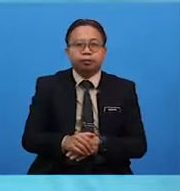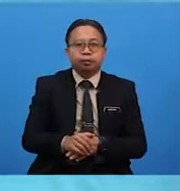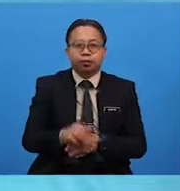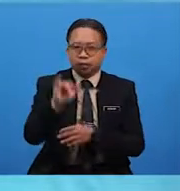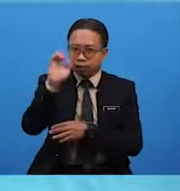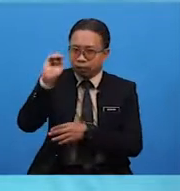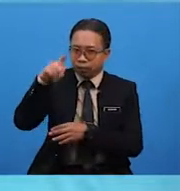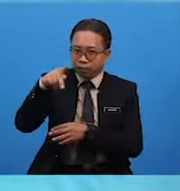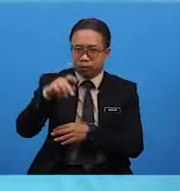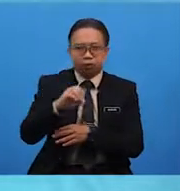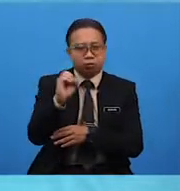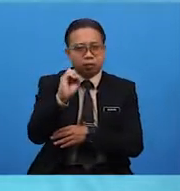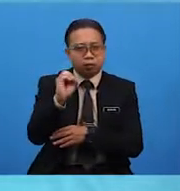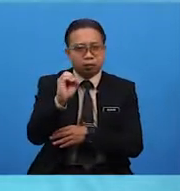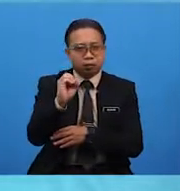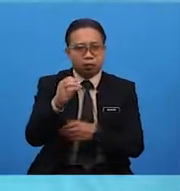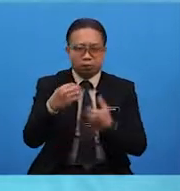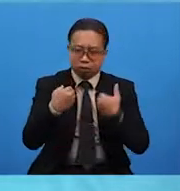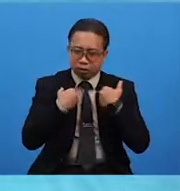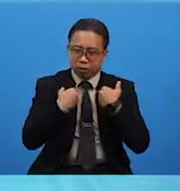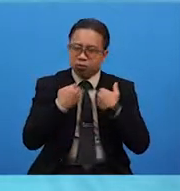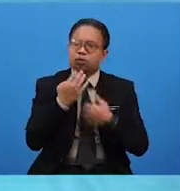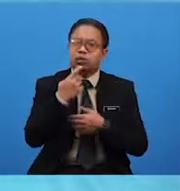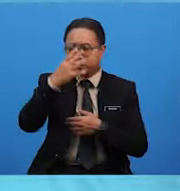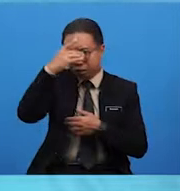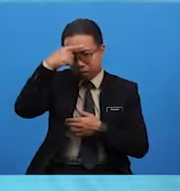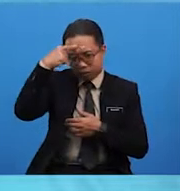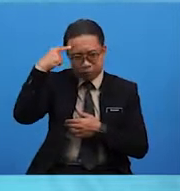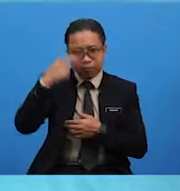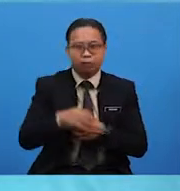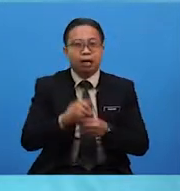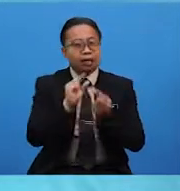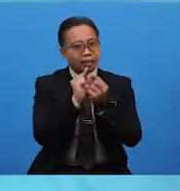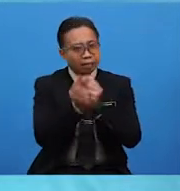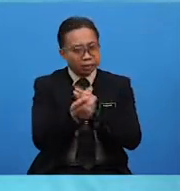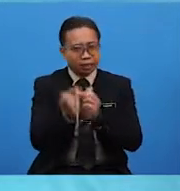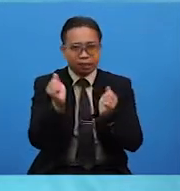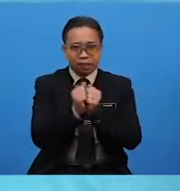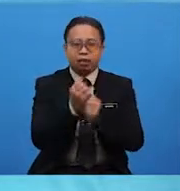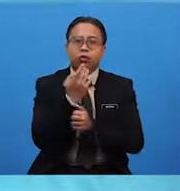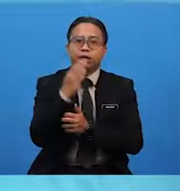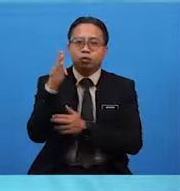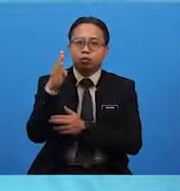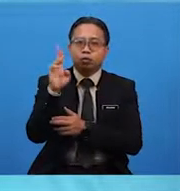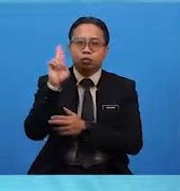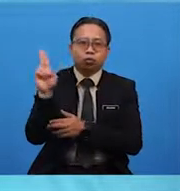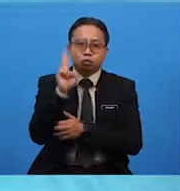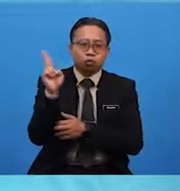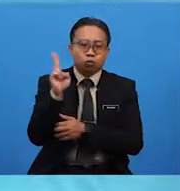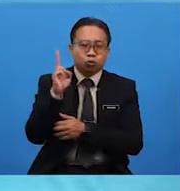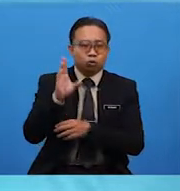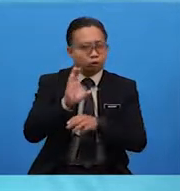impresionisme ada warna hitam dan kebiasaannya digantikan dengan warna biru ungu atau